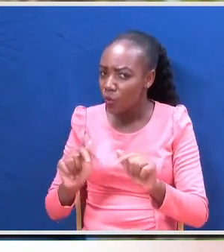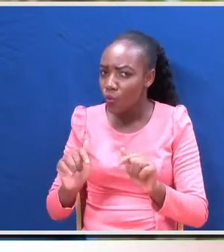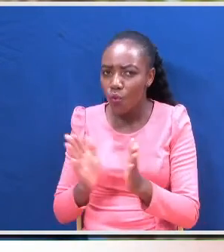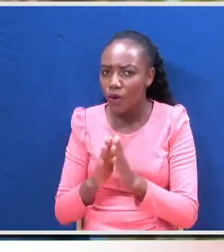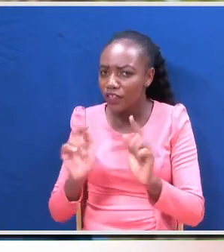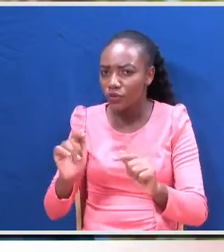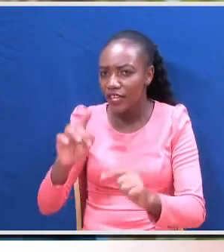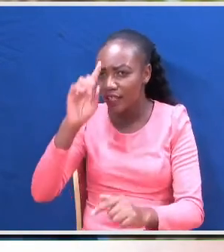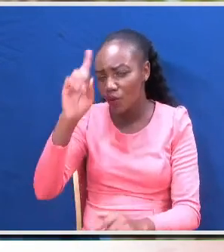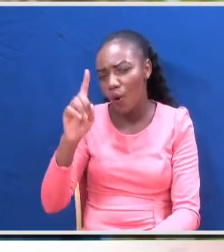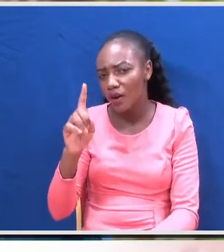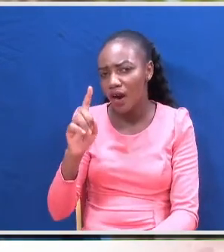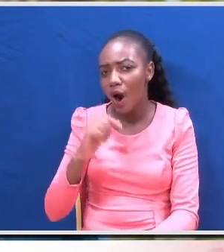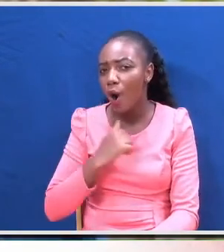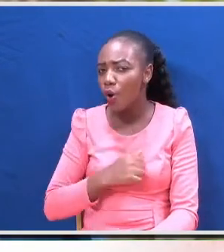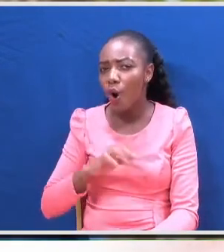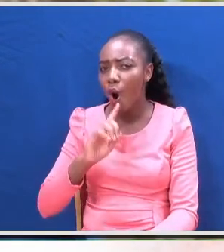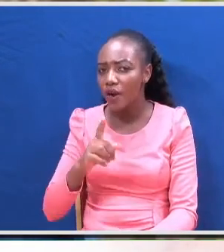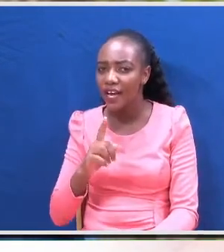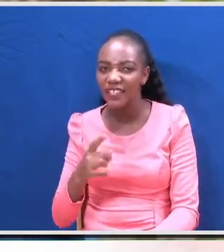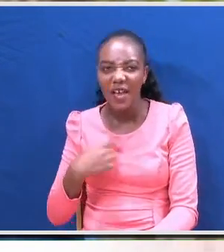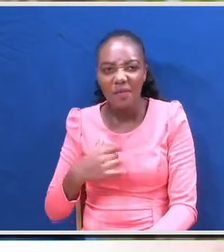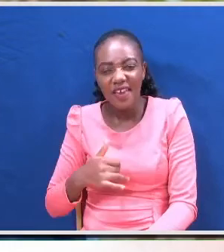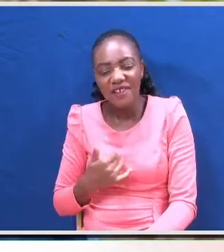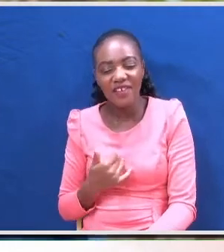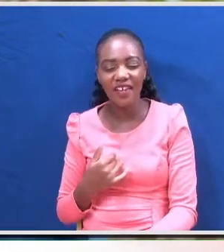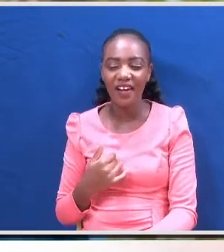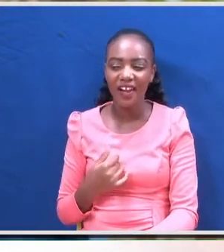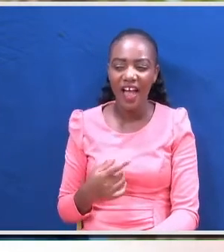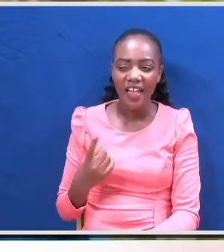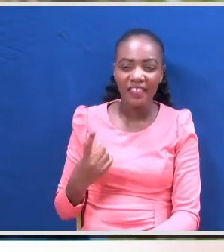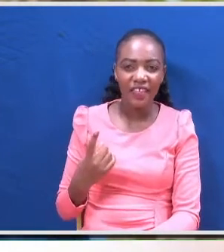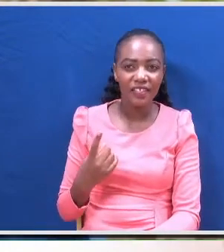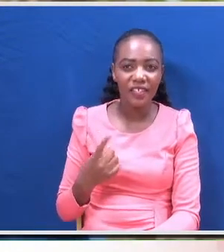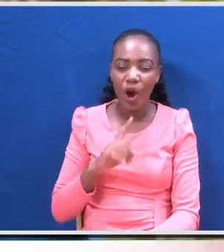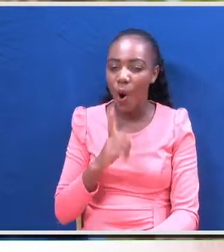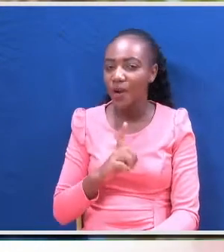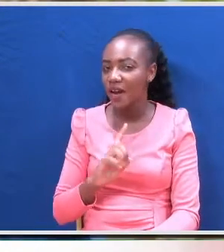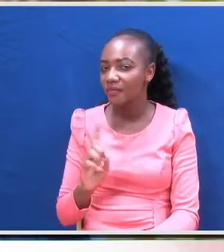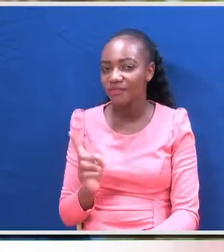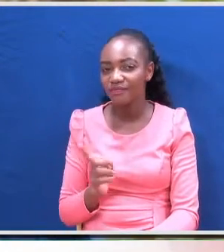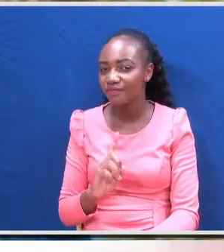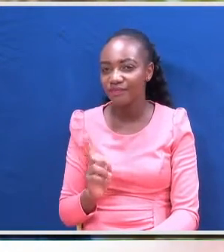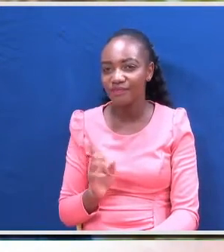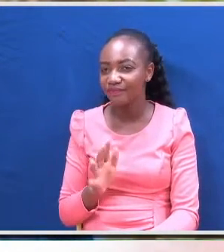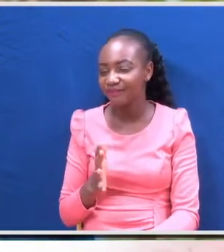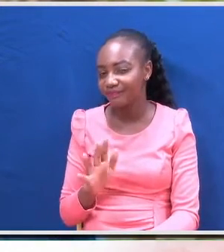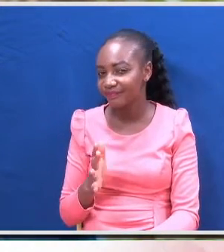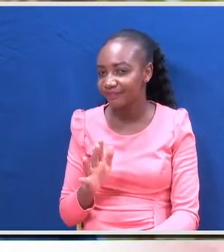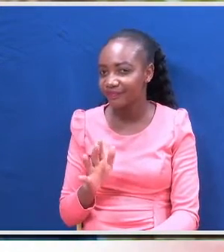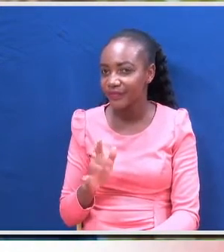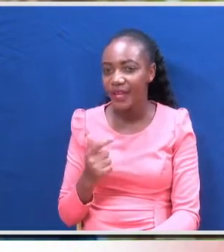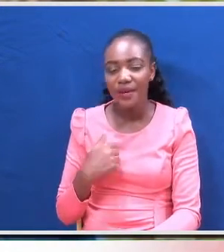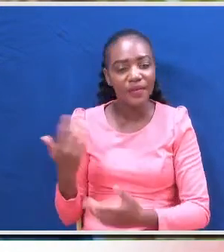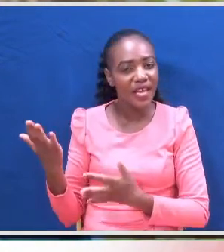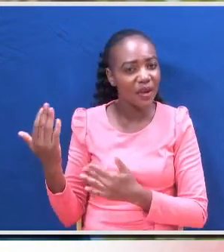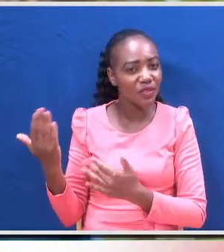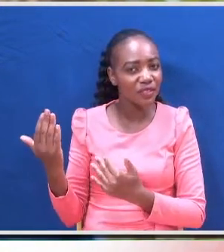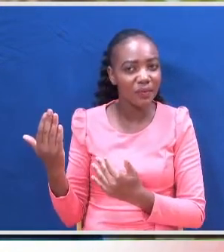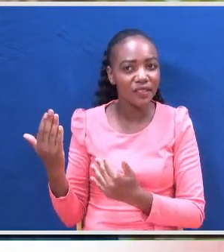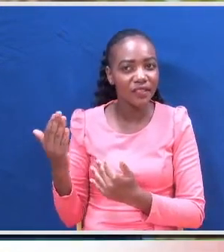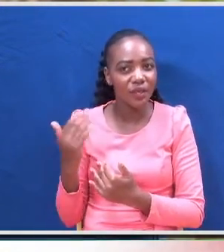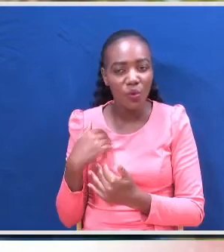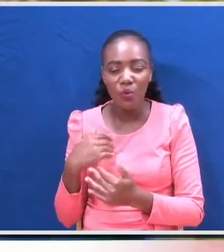kwamba tutafanyiwa haki. Kwa maana tulikuwa na tarajia tufanyiwe haki. Lakini kama wameamua kwenda kutoa